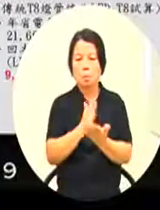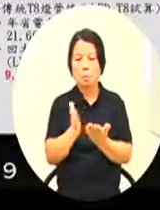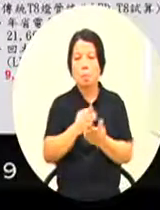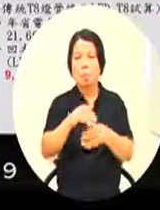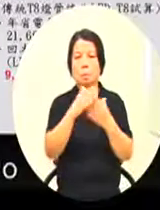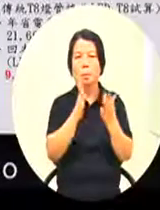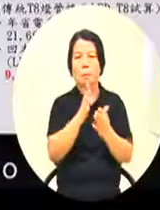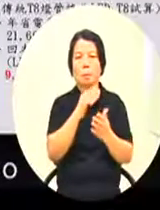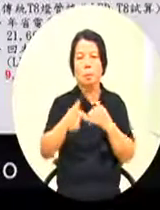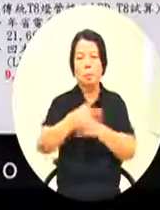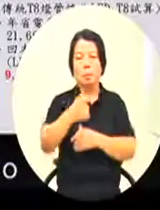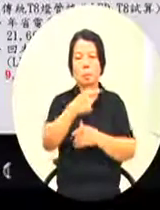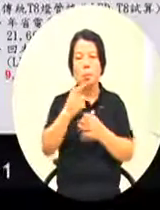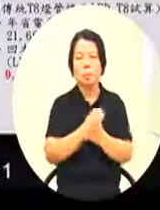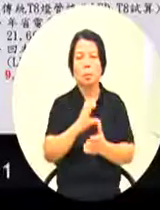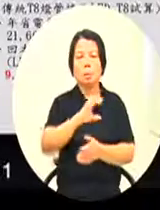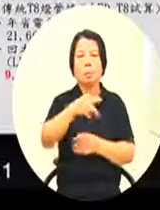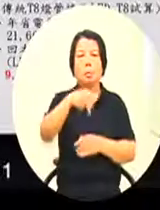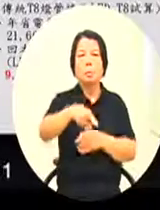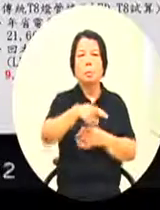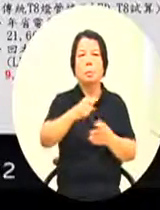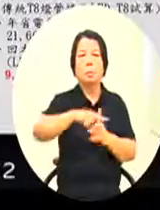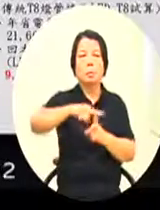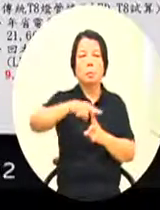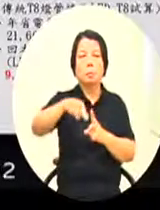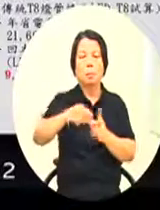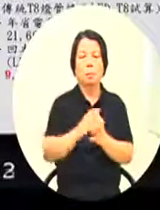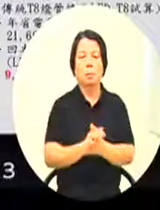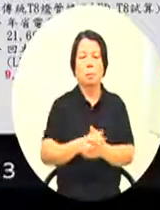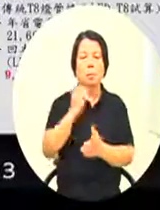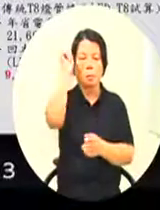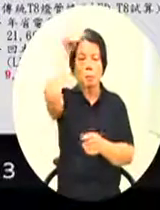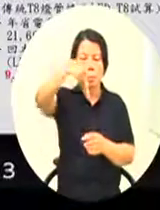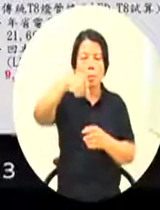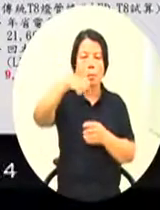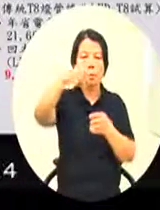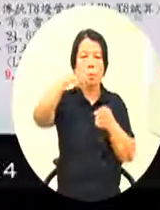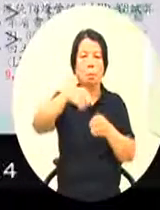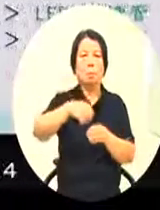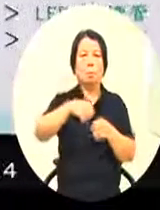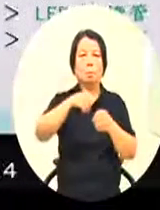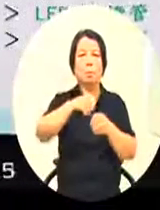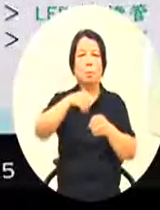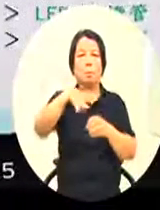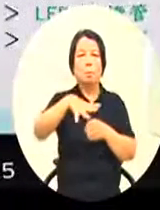整个 CP 值的一个比例，我们用传统灯再后面一点，